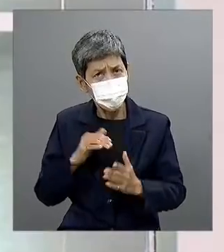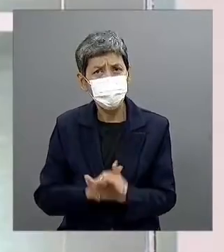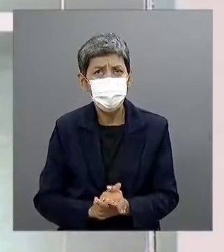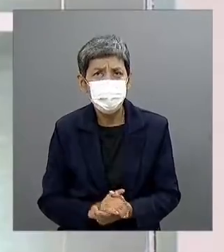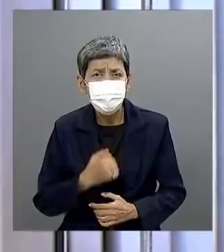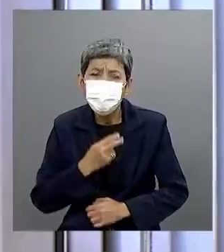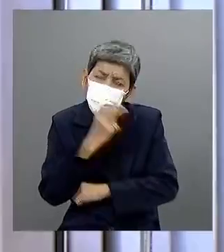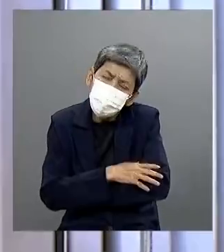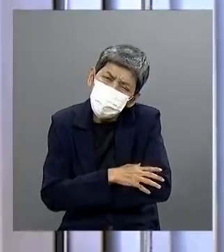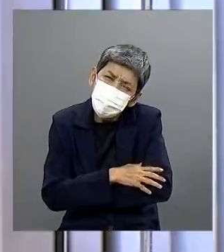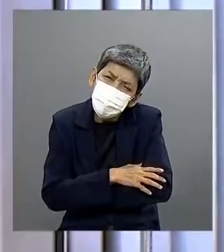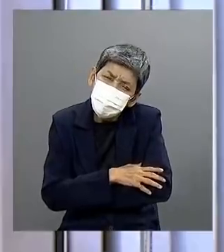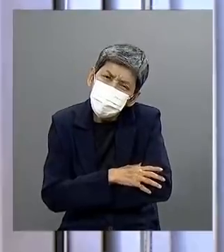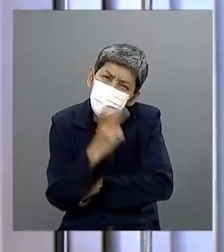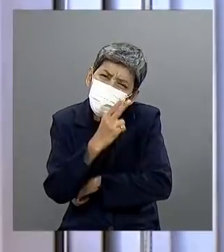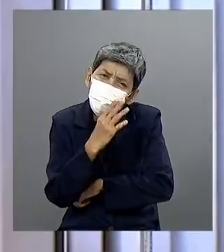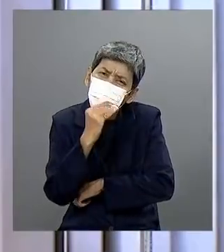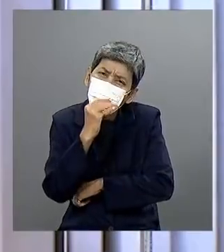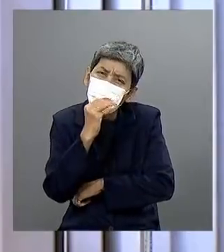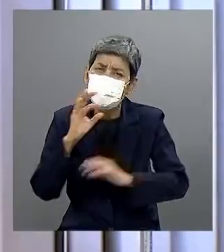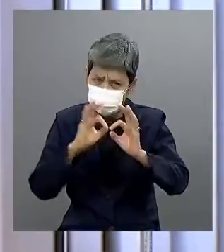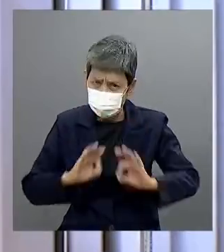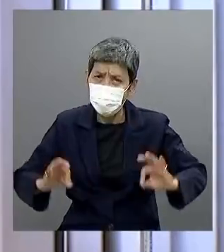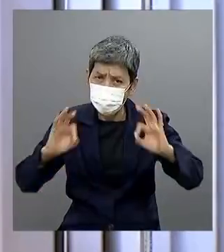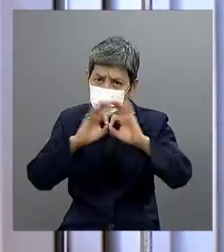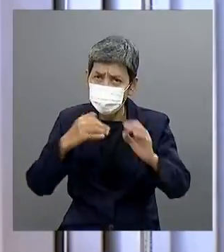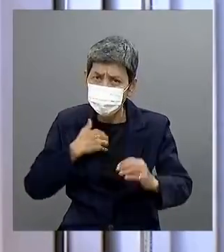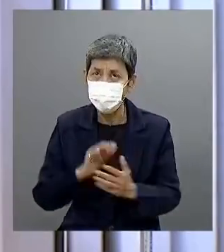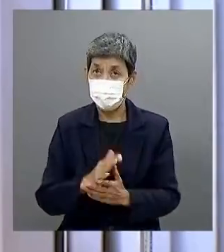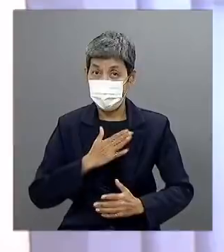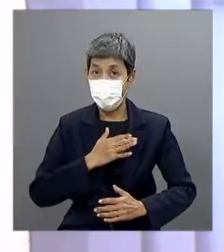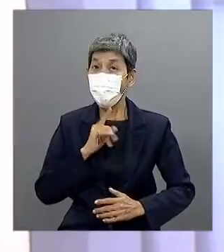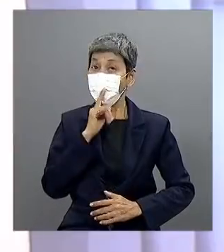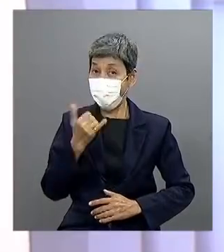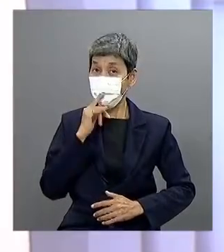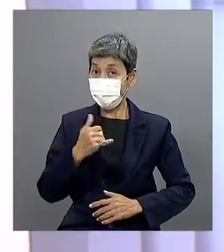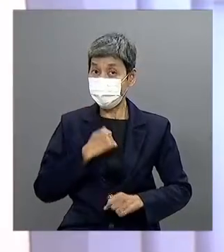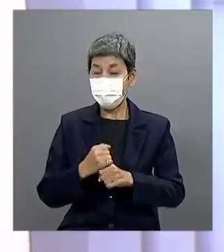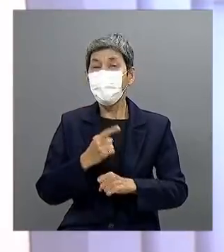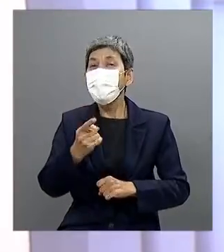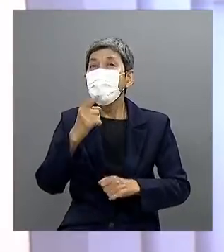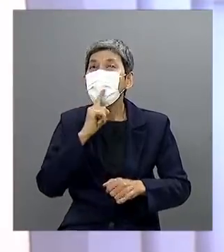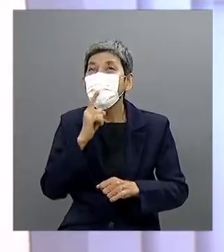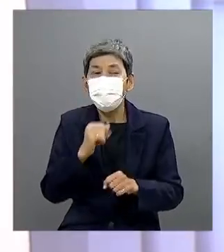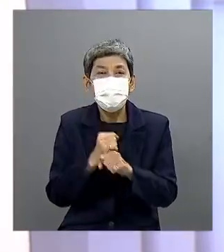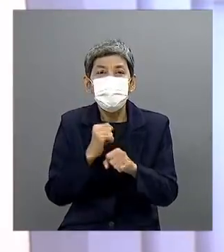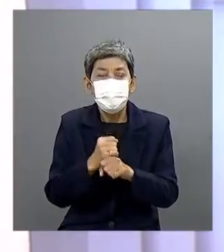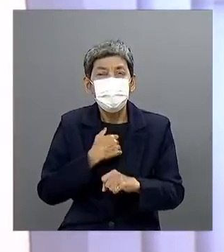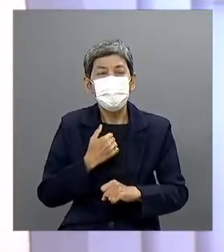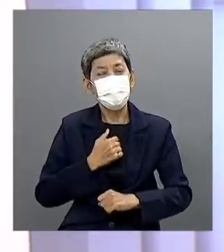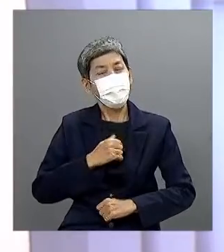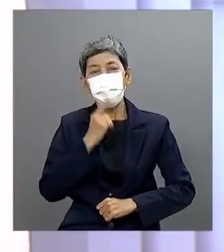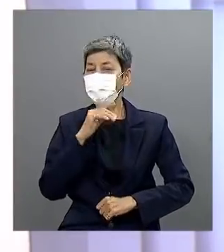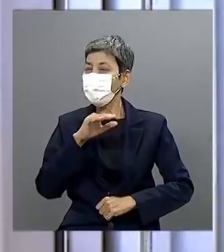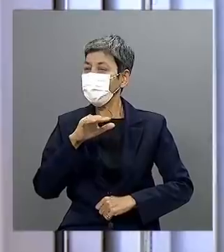พราะว่าคุณน้ำเสียงมันสำคัญนะคุณผู้ชมบางทีเราอยากจะพูดเล่นแต่ด้วยเสียงชมัยพรที่เสียงแบบกึ่งนางฟ้ากึ่งมนุษย์เงี้ย